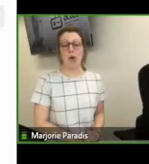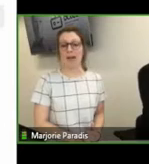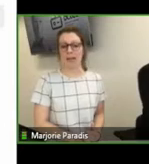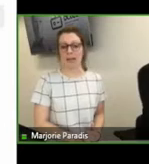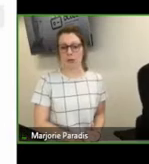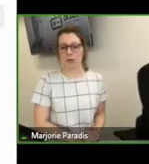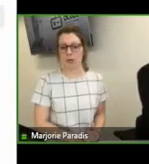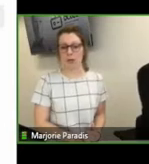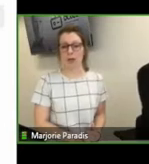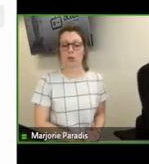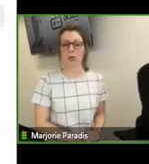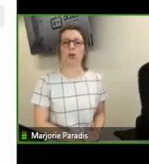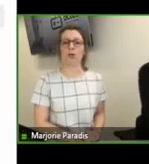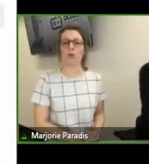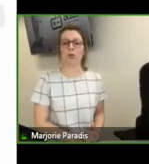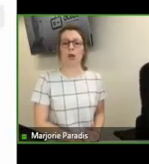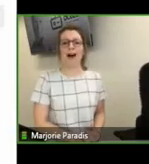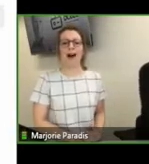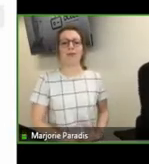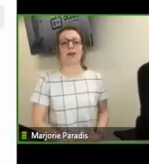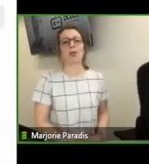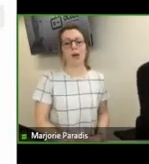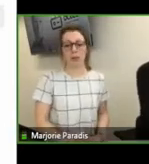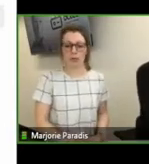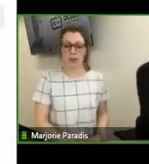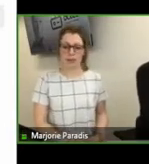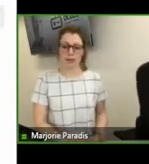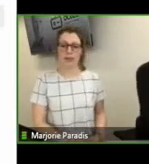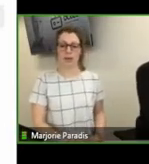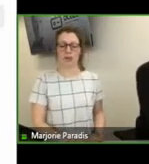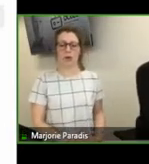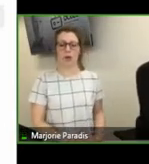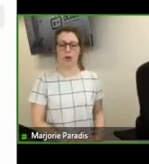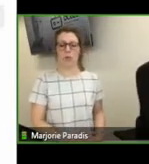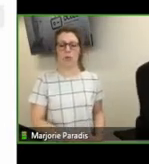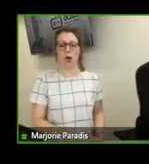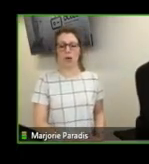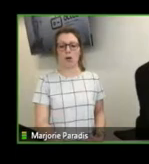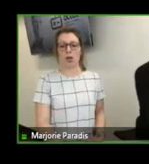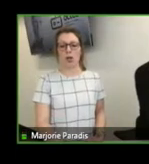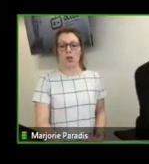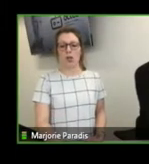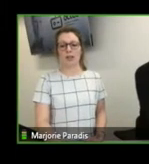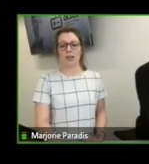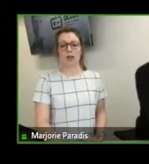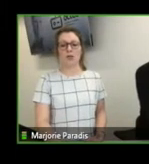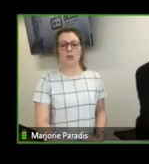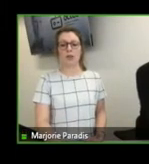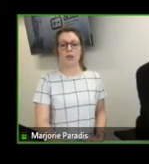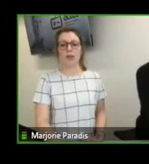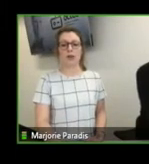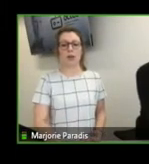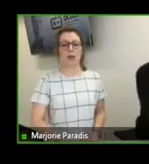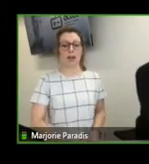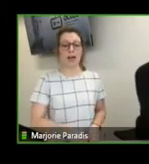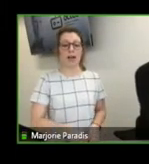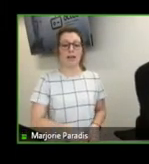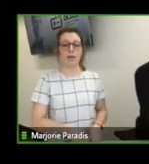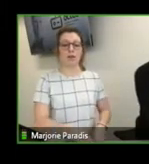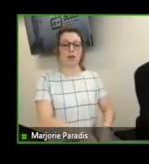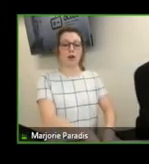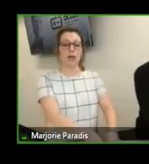la propagation d'une nouvelle ou d'un contenu avant de prendre une décision. Donc, on vous propose de tenir compte du fait que